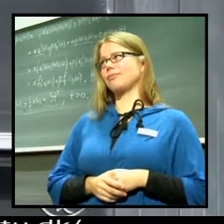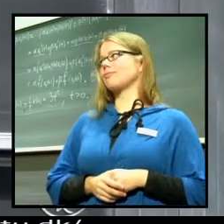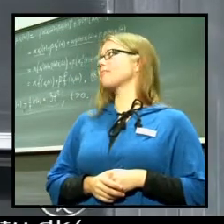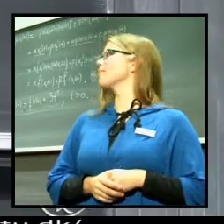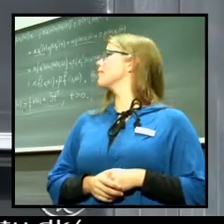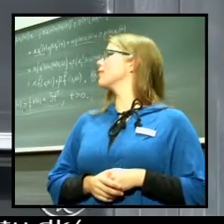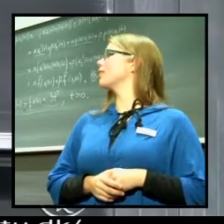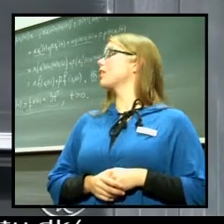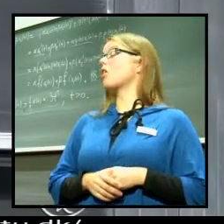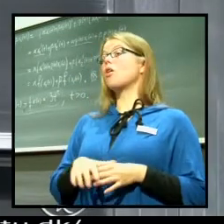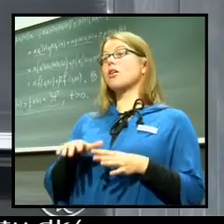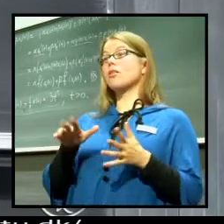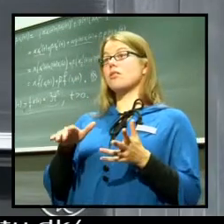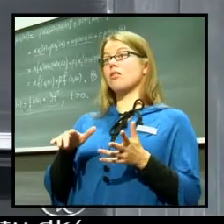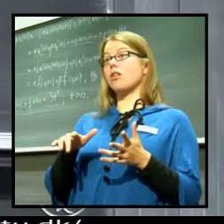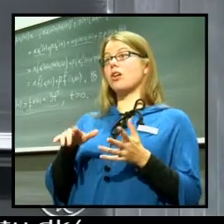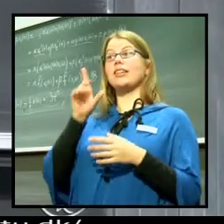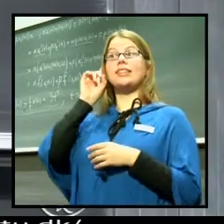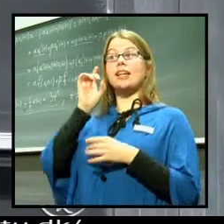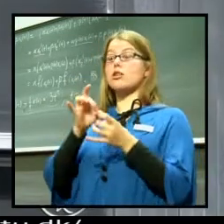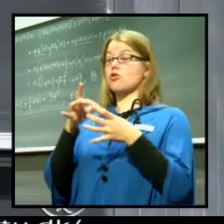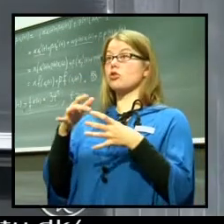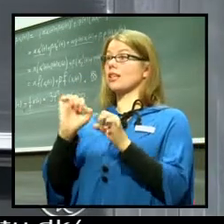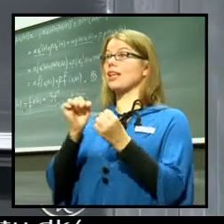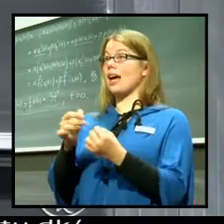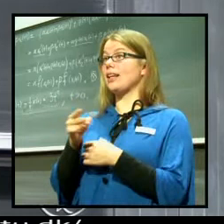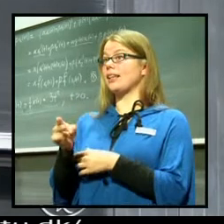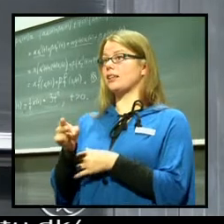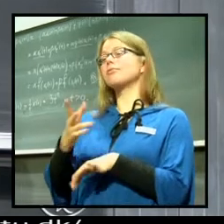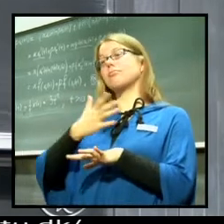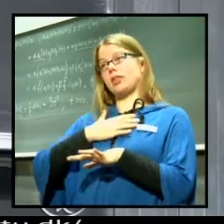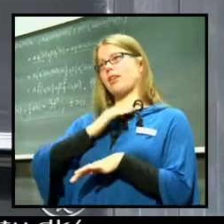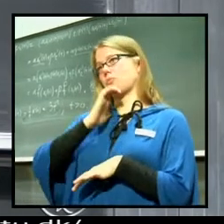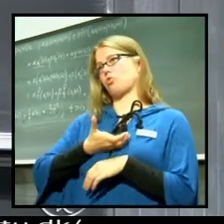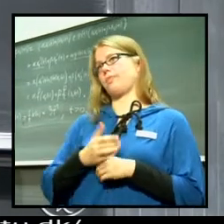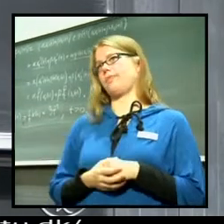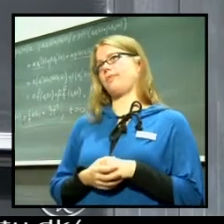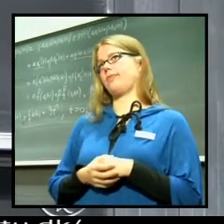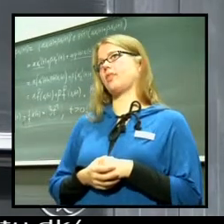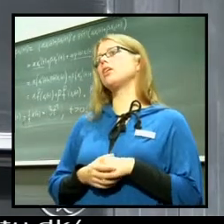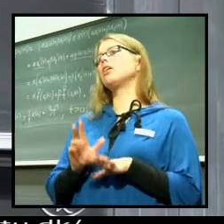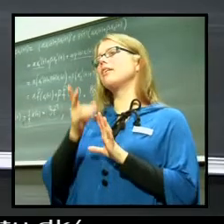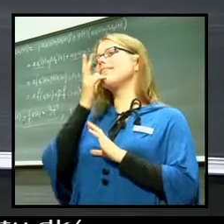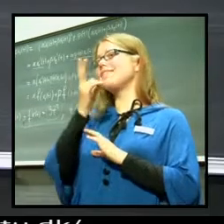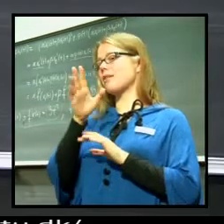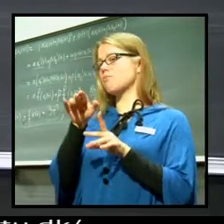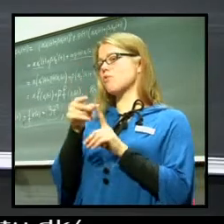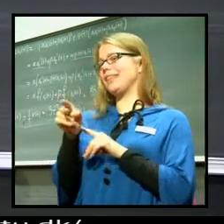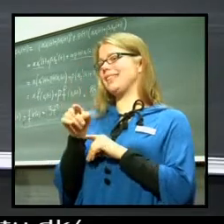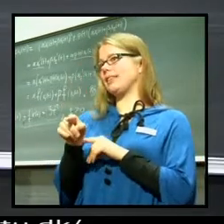den generelle ligning, og det vil vi så gerne bruge. Så vi kigger på den der ligning,